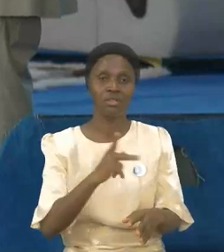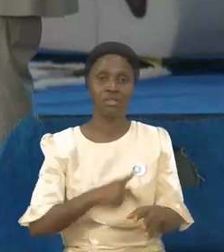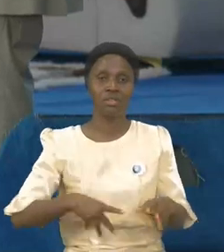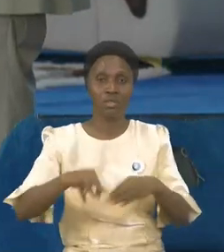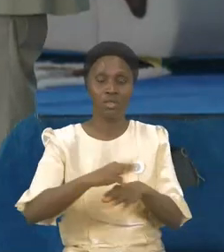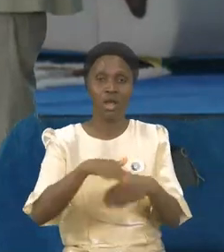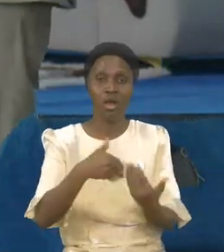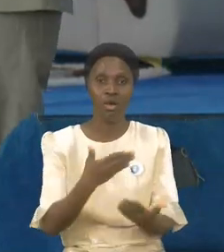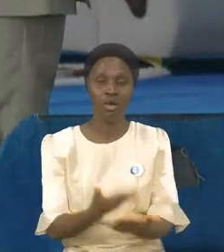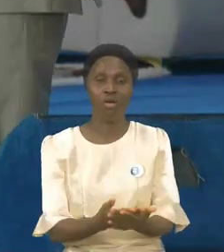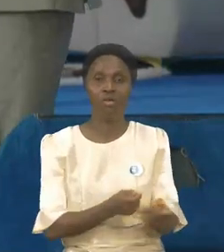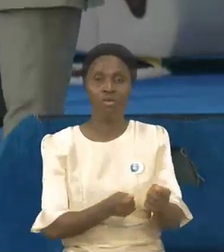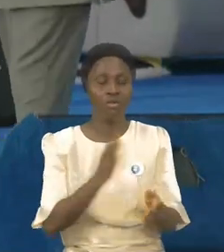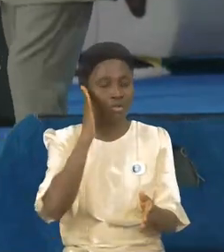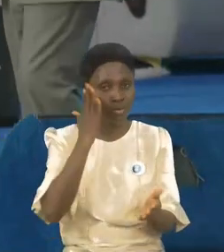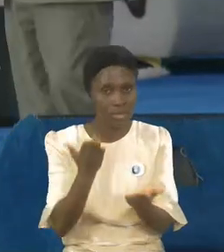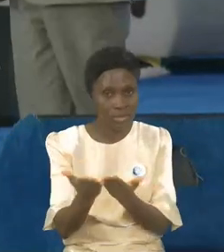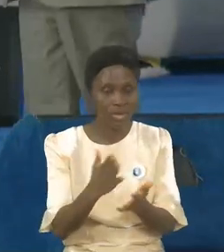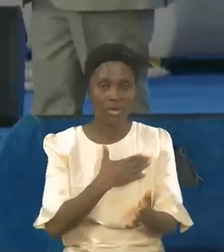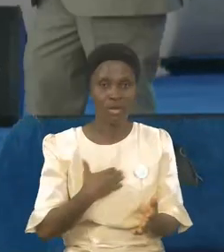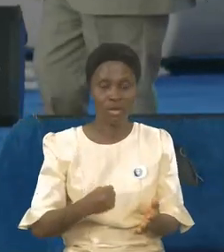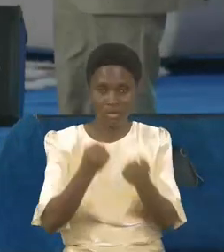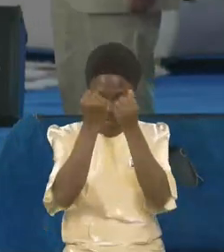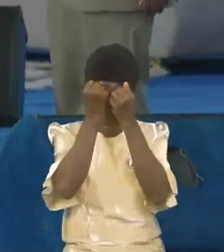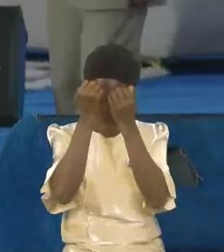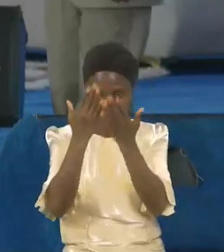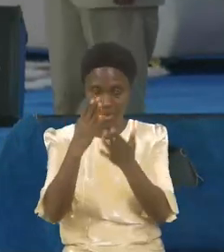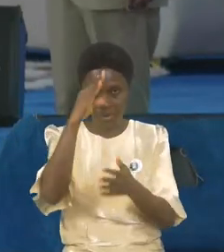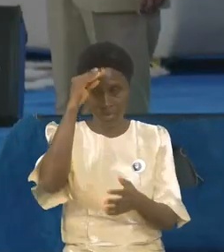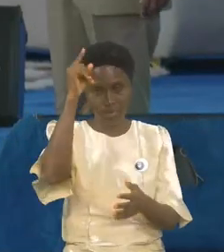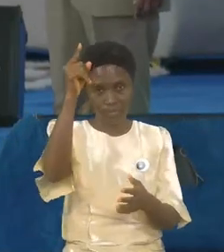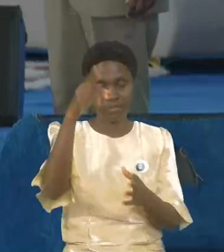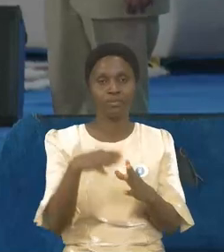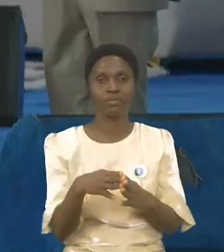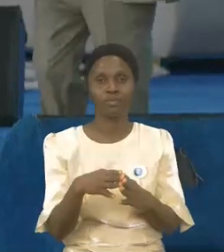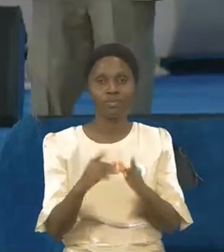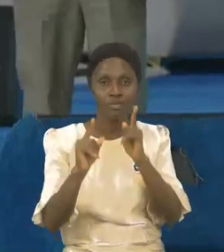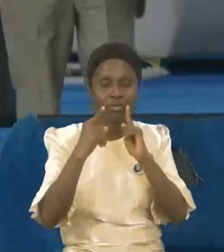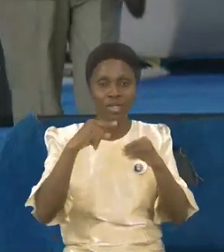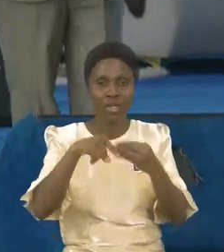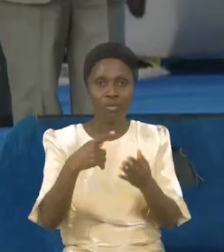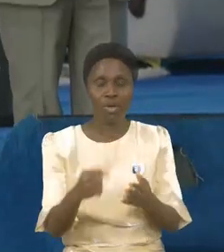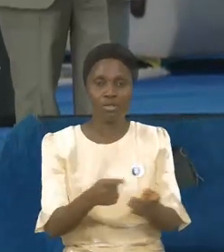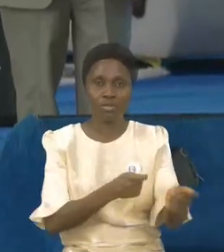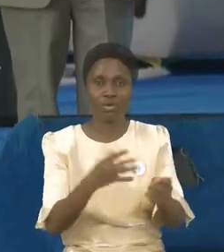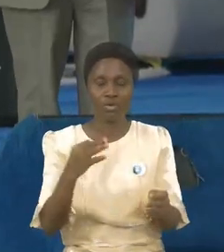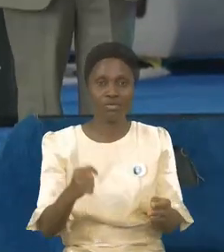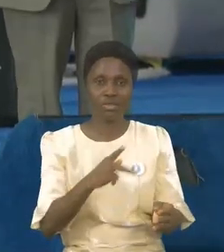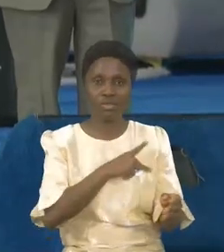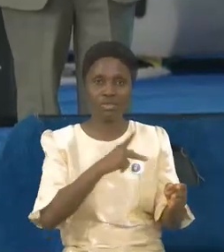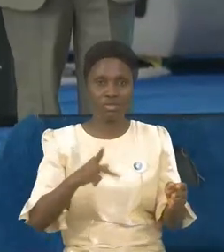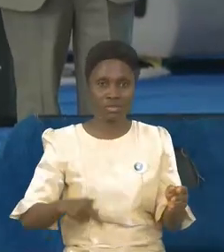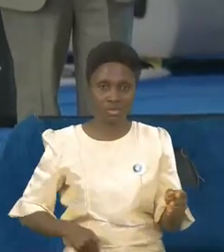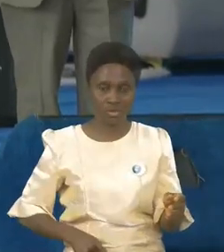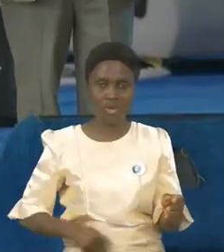du Très-Haut. Son règne est un règne éternel et tous les dominateurs le serviront et lui obéiront.